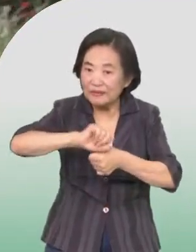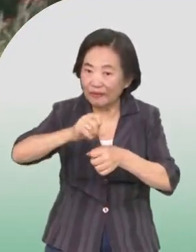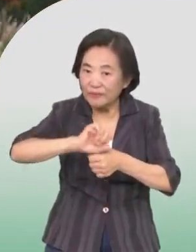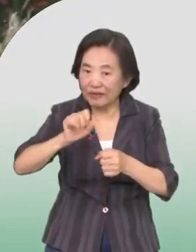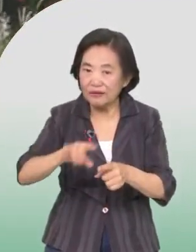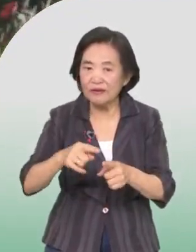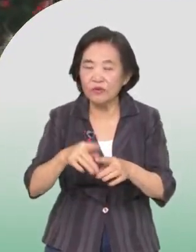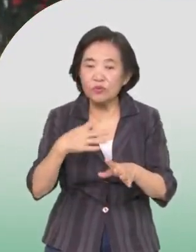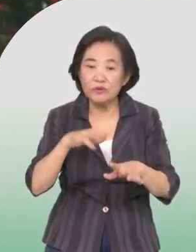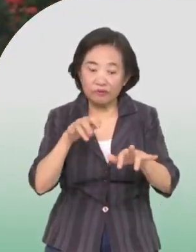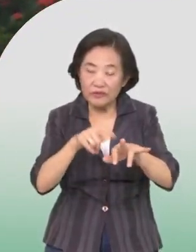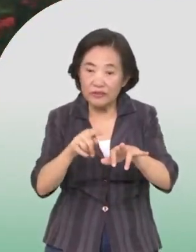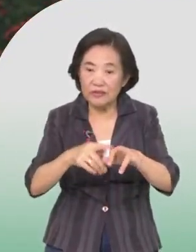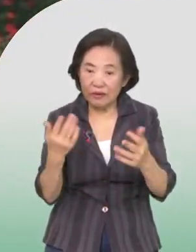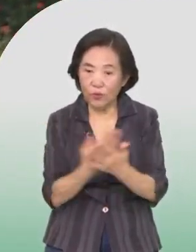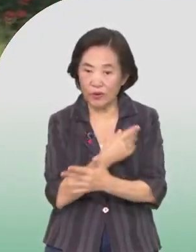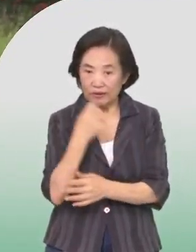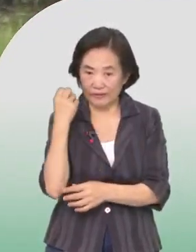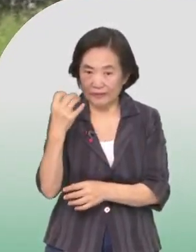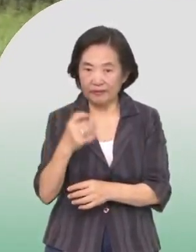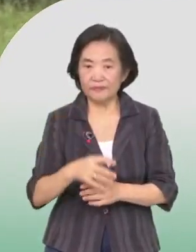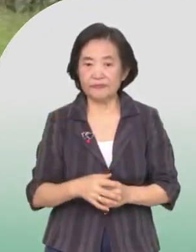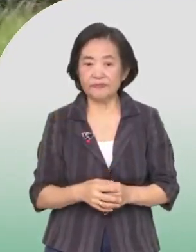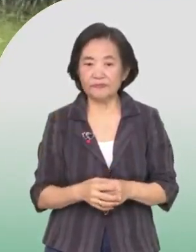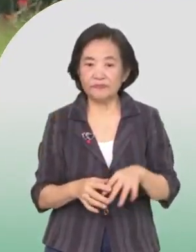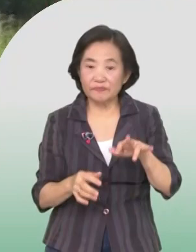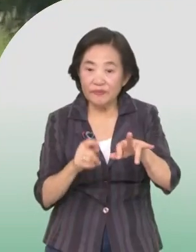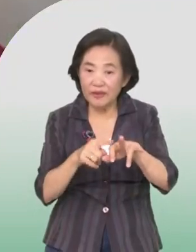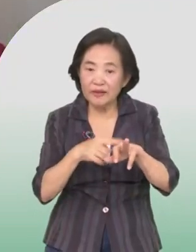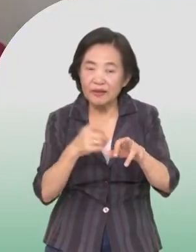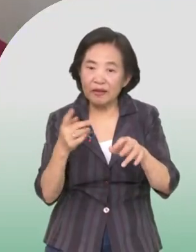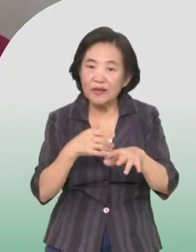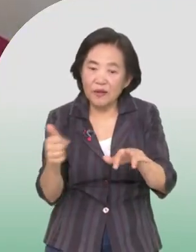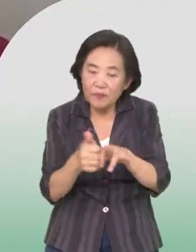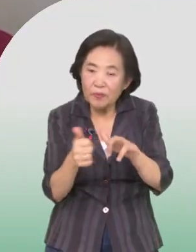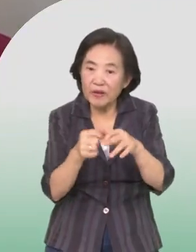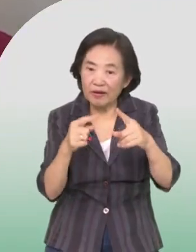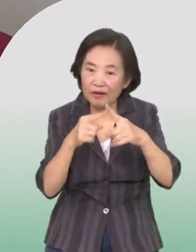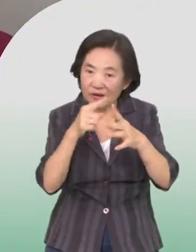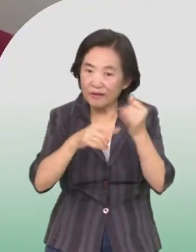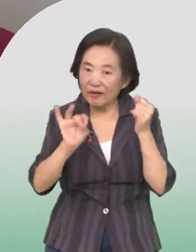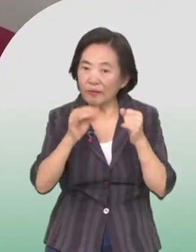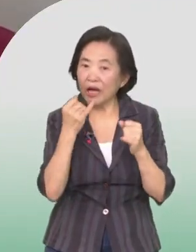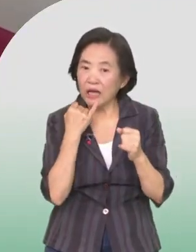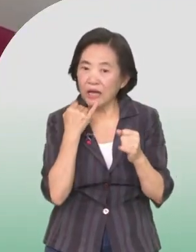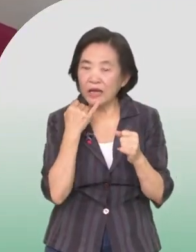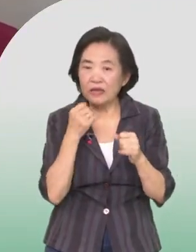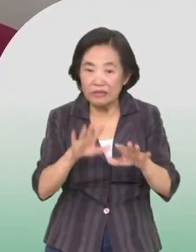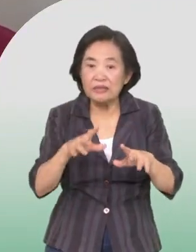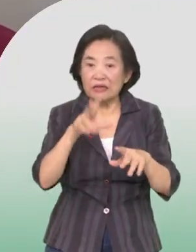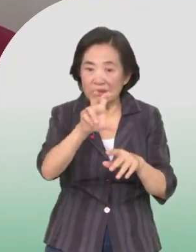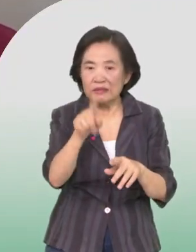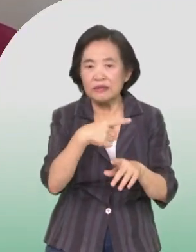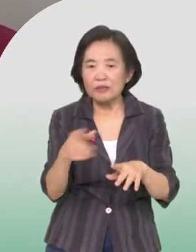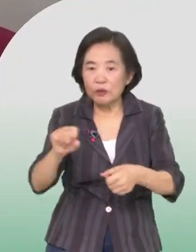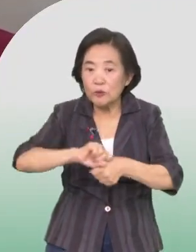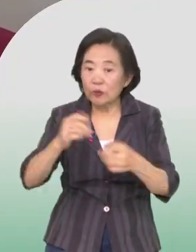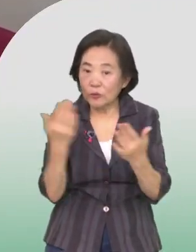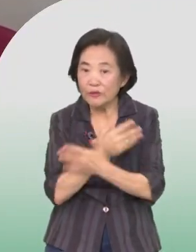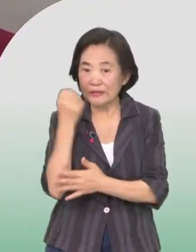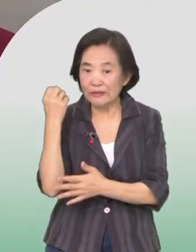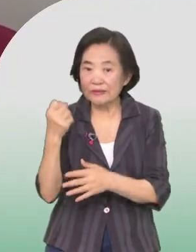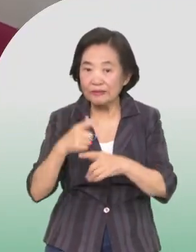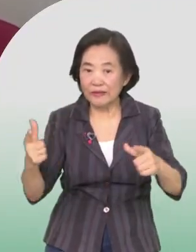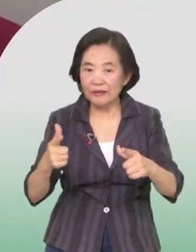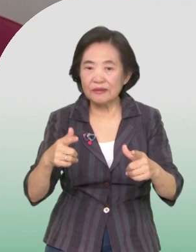也还往行开太比人机。 机型是可以飞到100多人的机型，那目前就是看目前交通部后